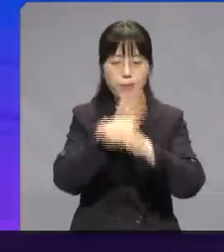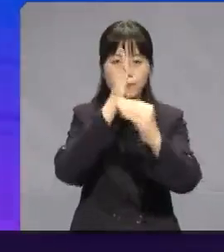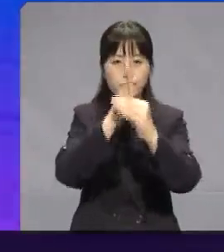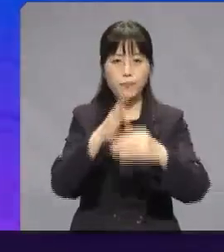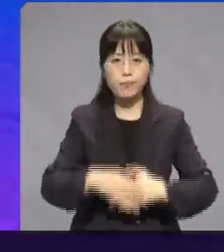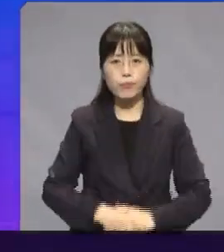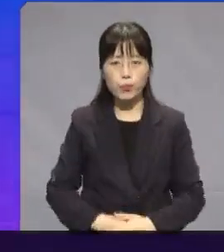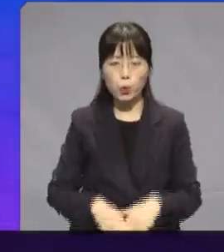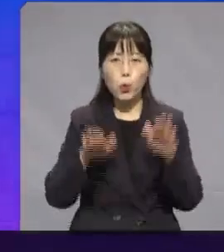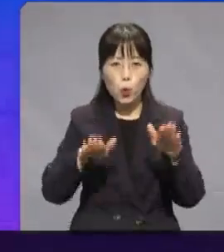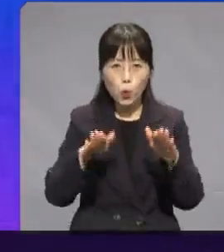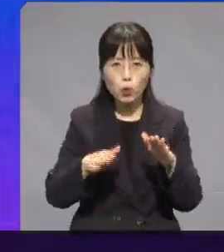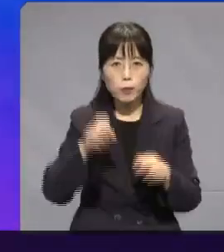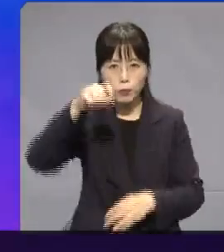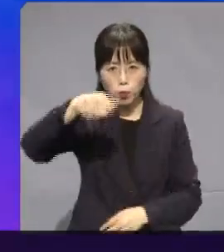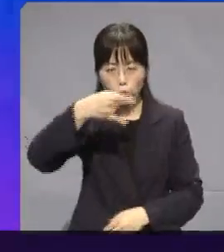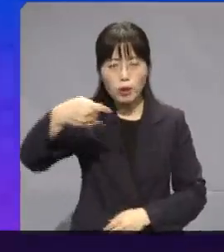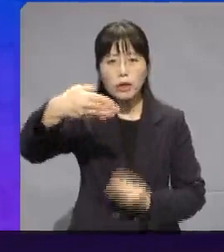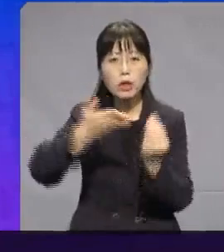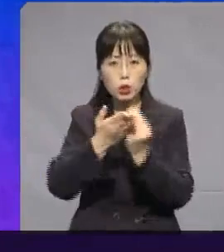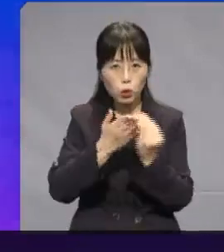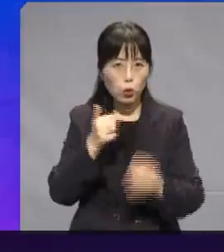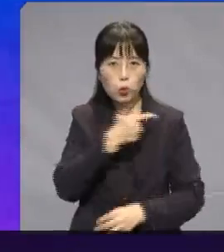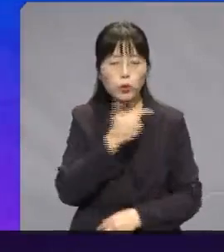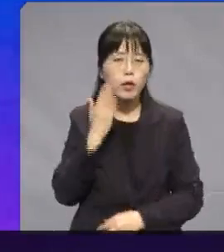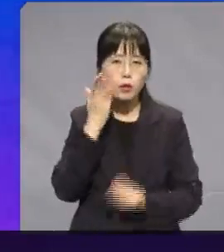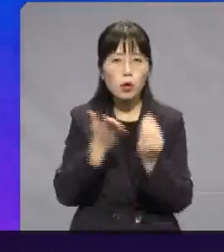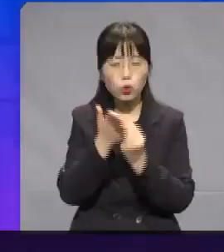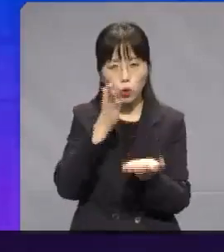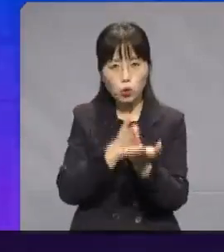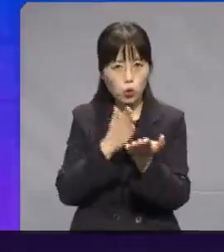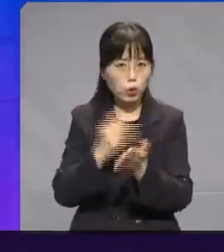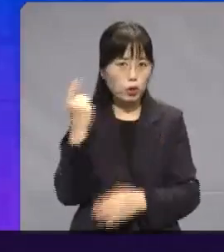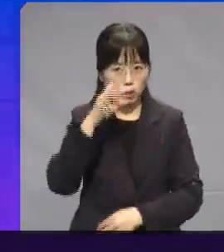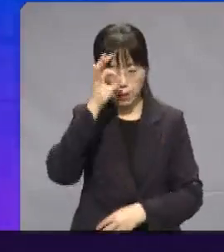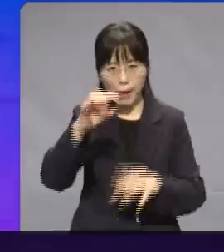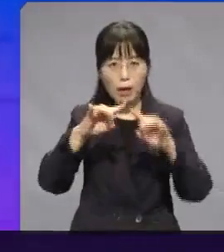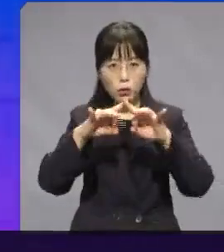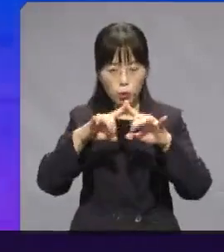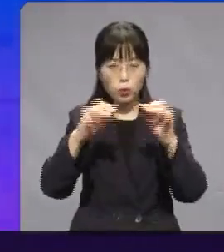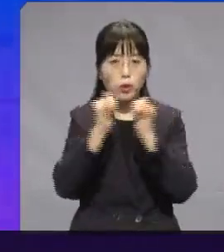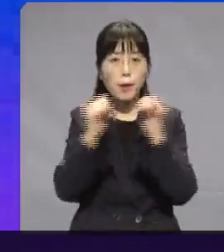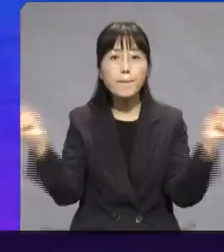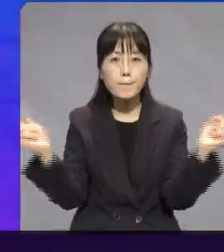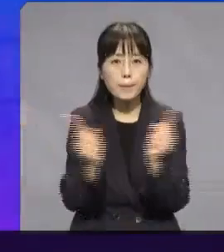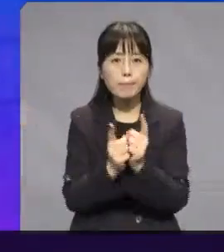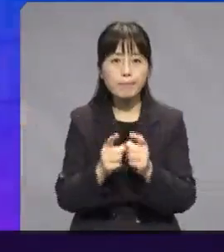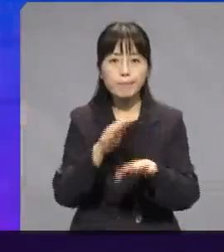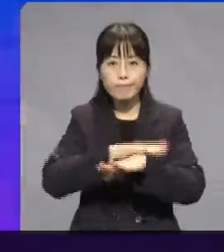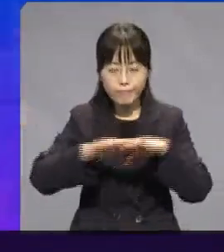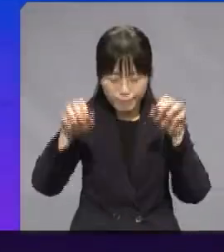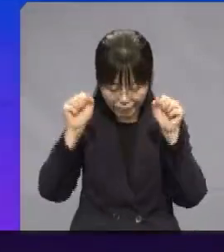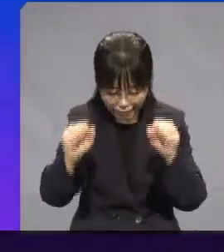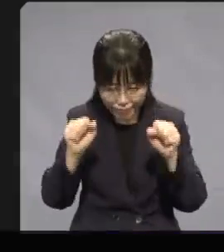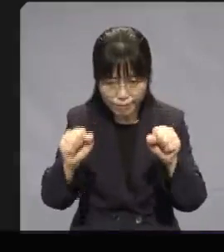있죠. 오늘은 무의도와 대청도 소식 들어보겠습니다. 통신원들 만나보겠습니다.